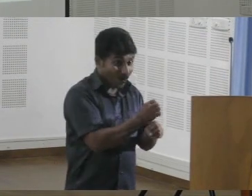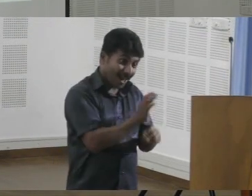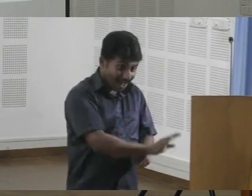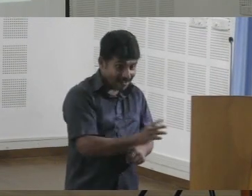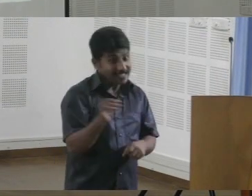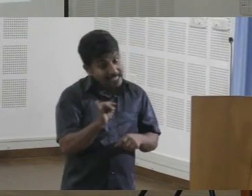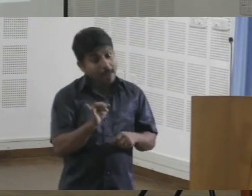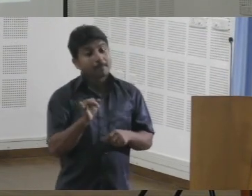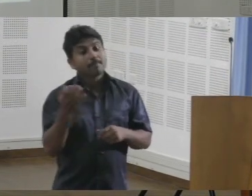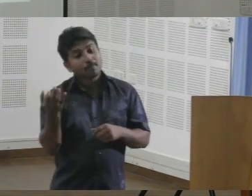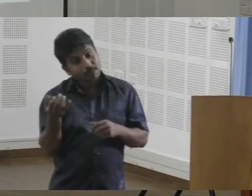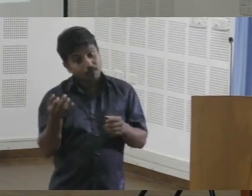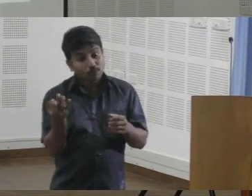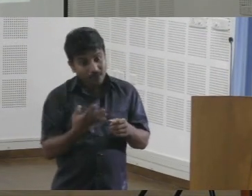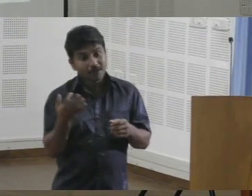ഉണ്ടാക്കുന്നുണ്ട്.